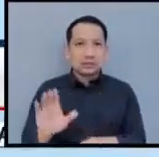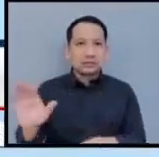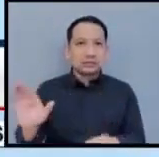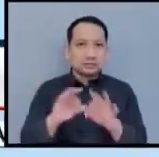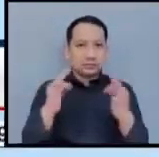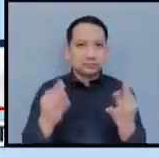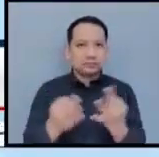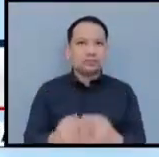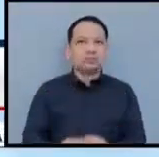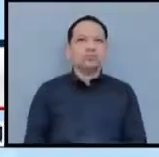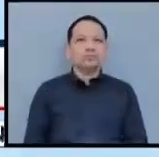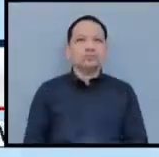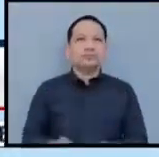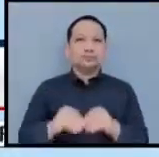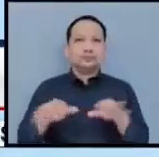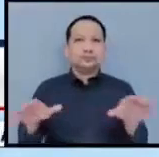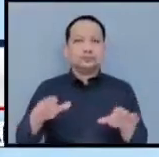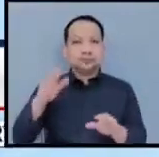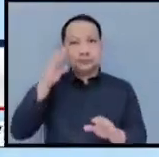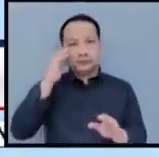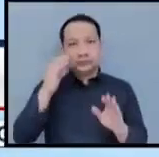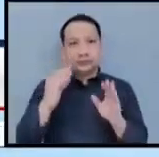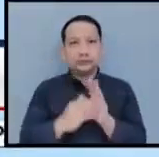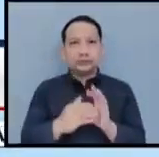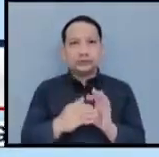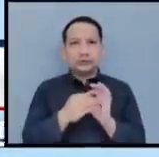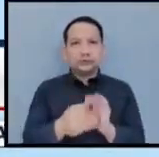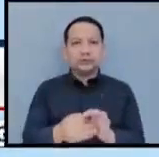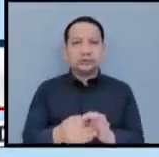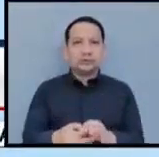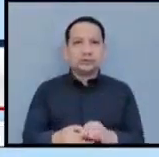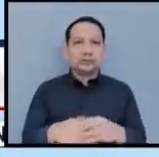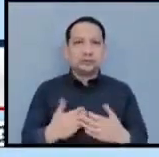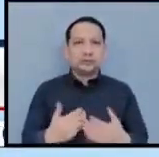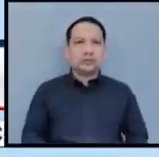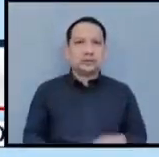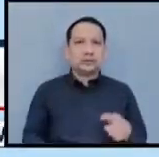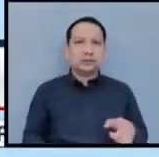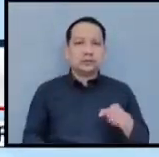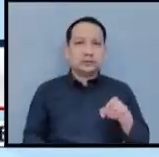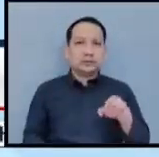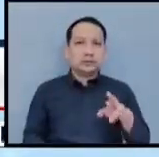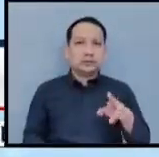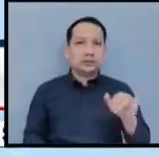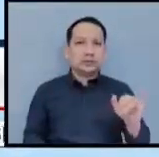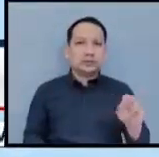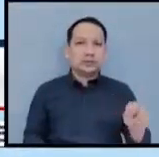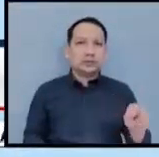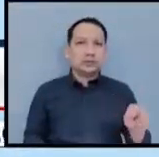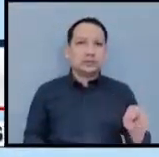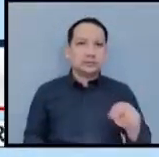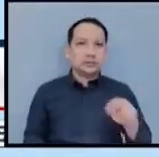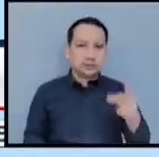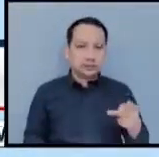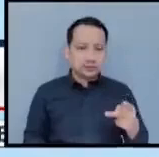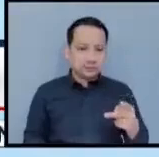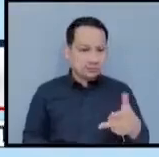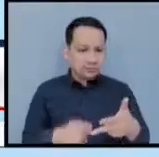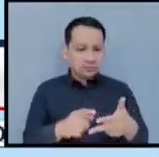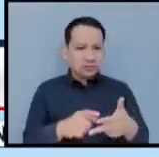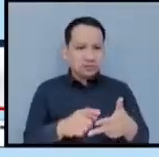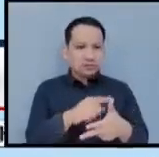Kumalat din ang isang photo ng celebrity couple na makikitang malaki na nga ang tiyan ni Erin, na tilang nasa second trimester na ng kanyang